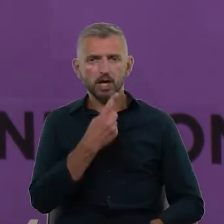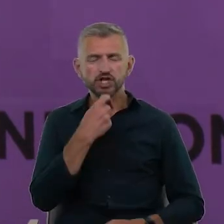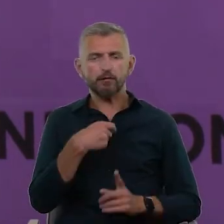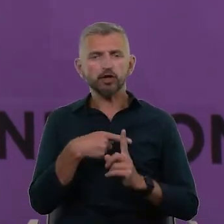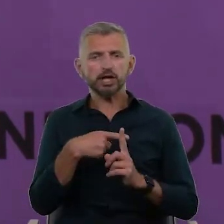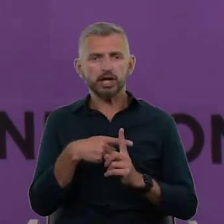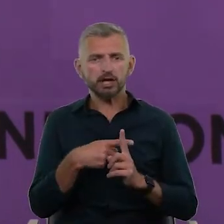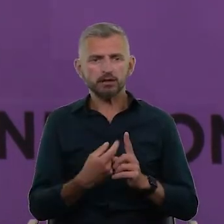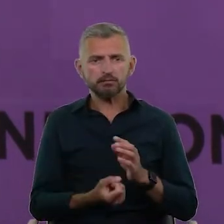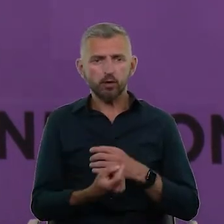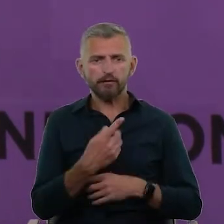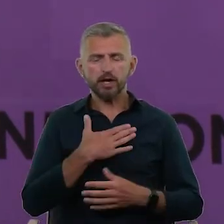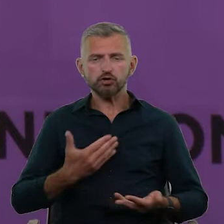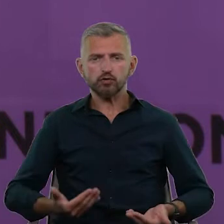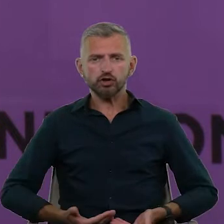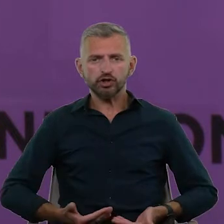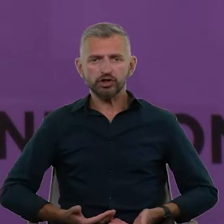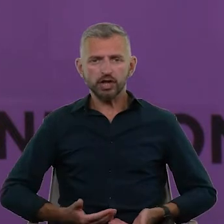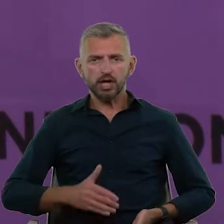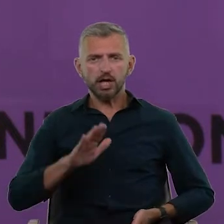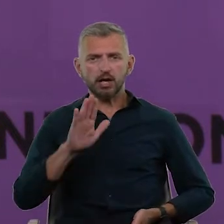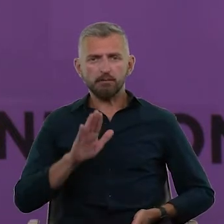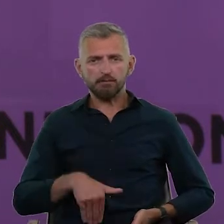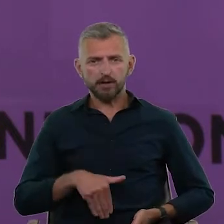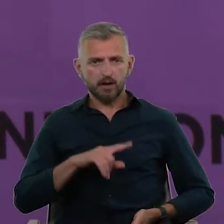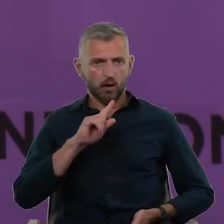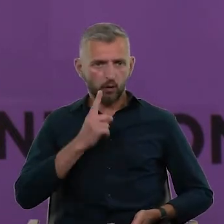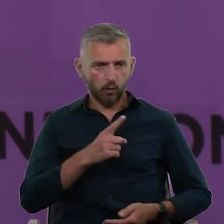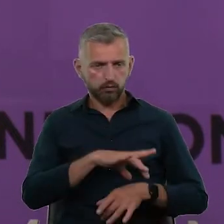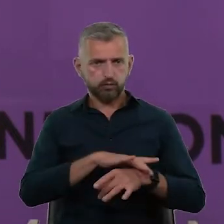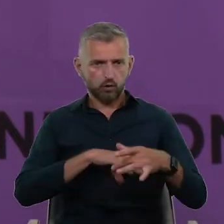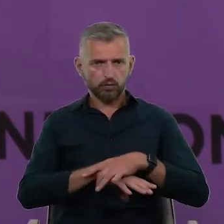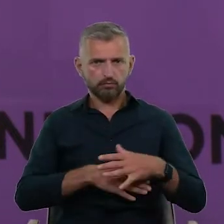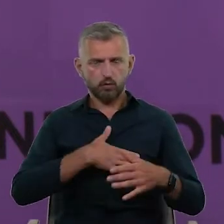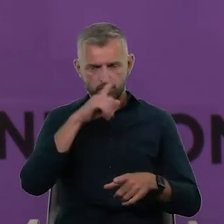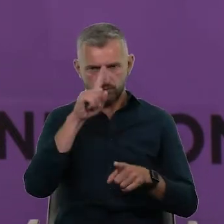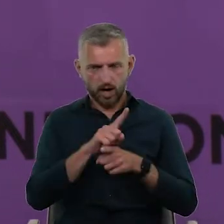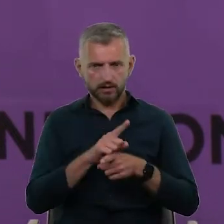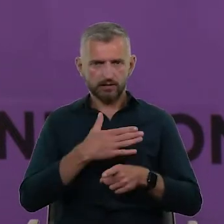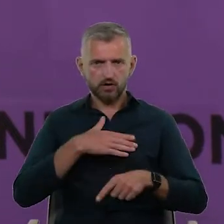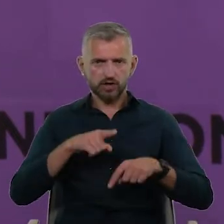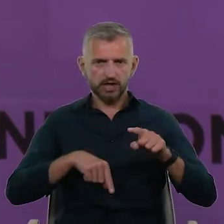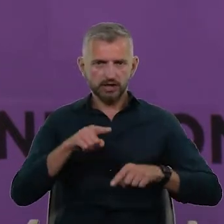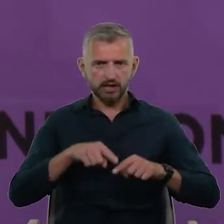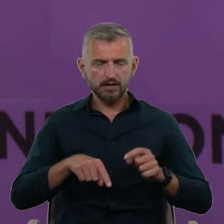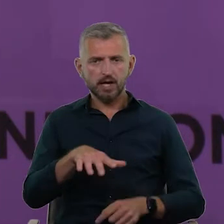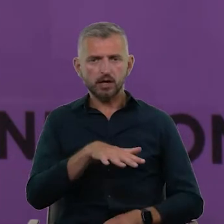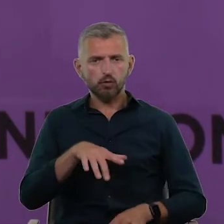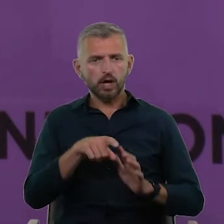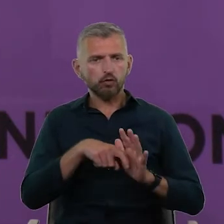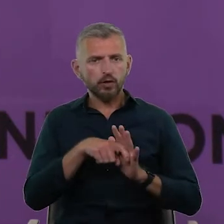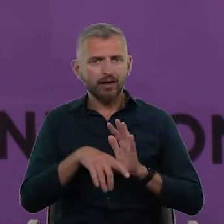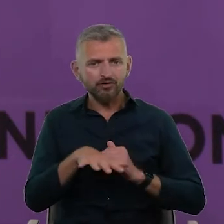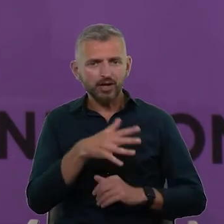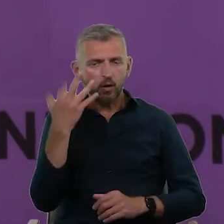Червоний Хрест появився в нашому житті після цілого року полону мого брата і наших рідних на території Донеччини,